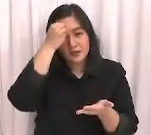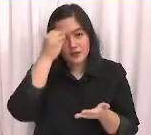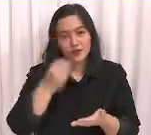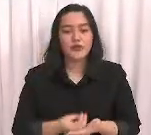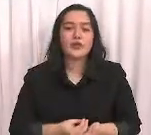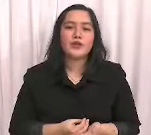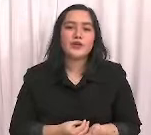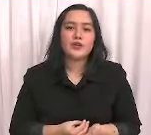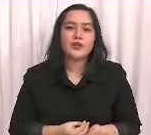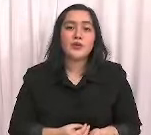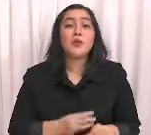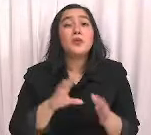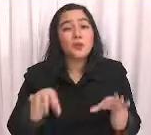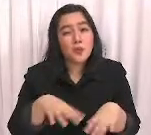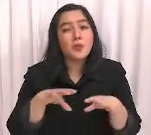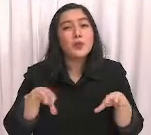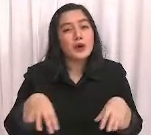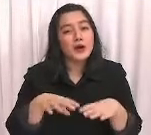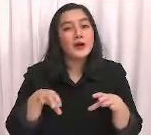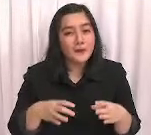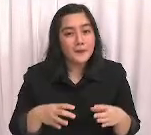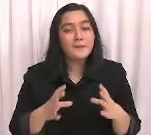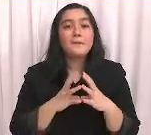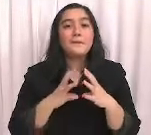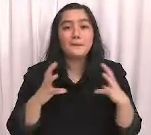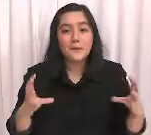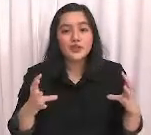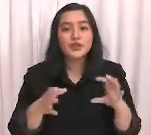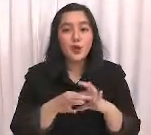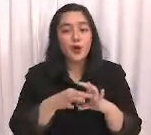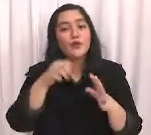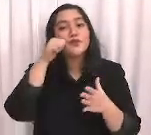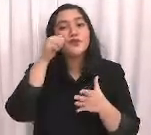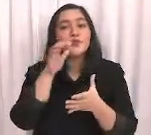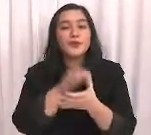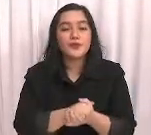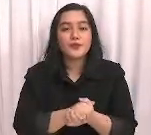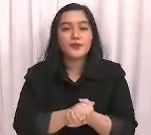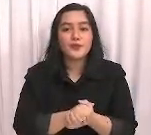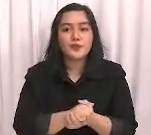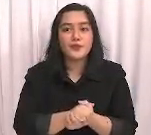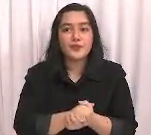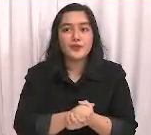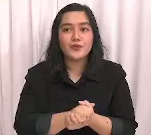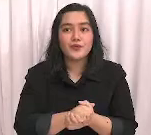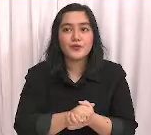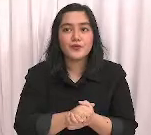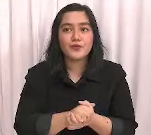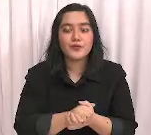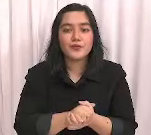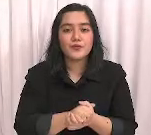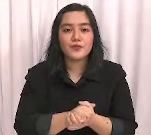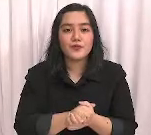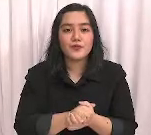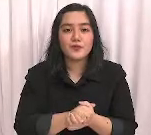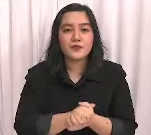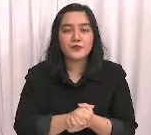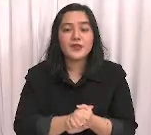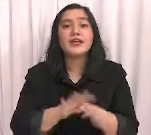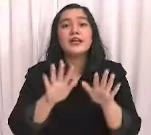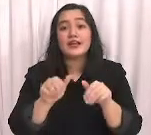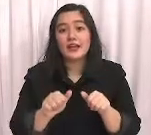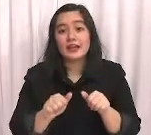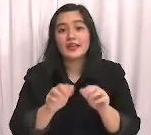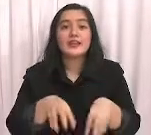babae ay nagiging nagdudulot ng kaluwanan ng pagsisikap ng babae at ng lalaki. In other